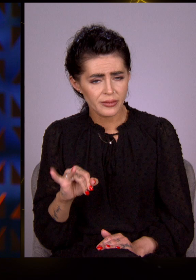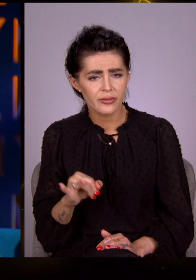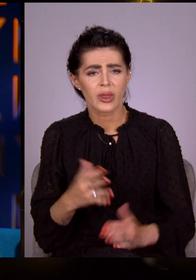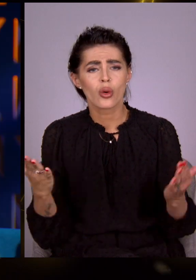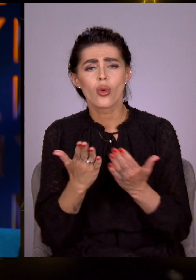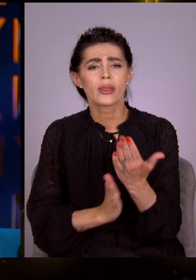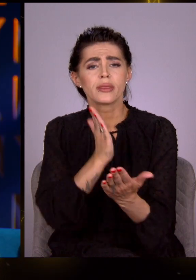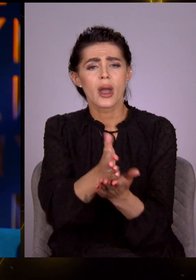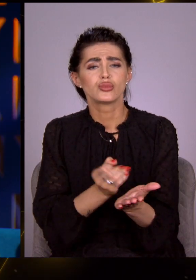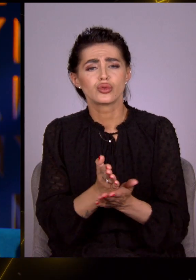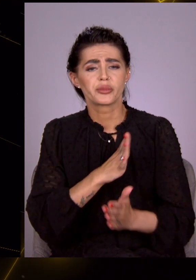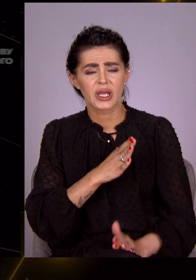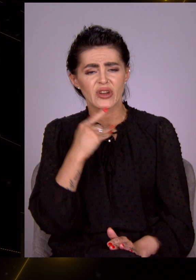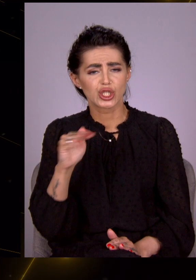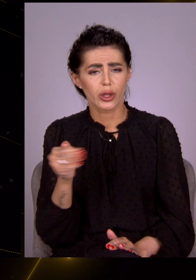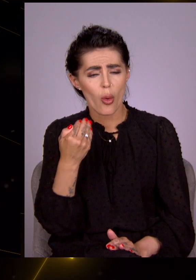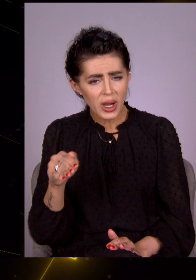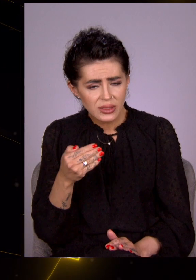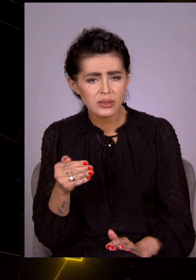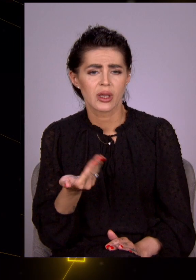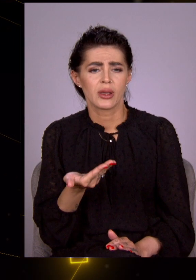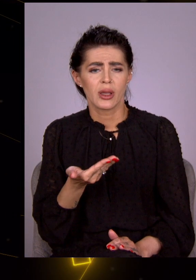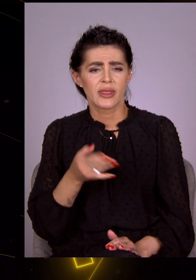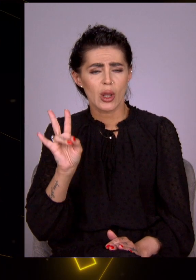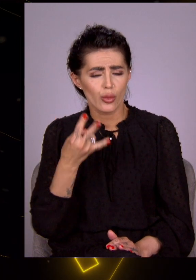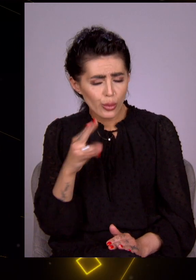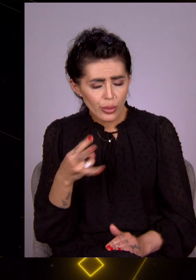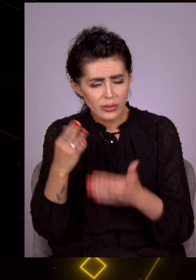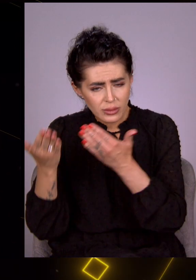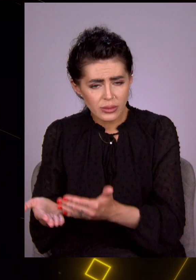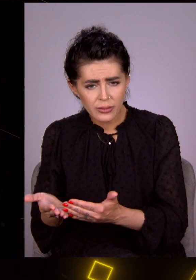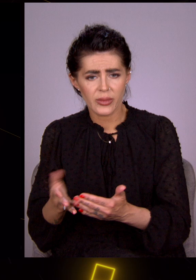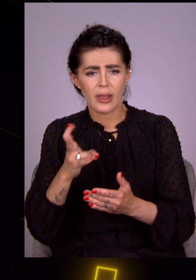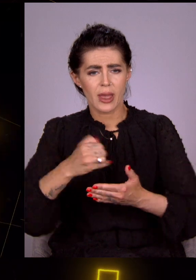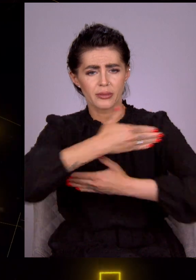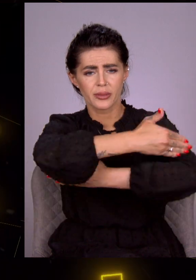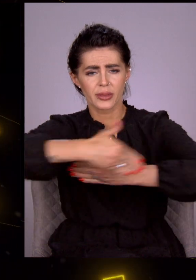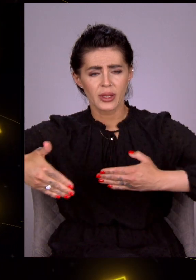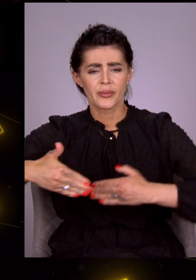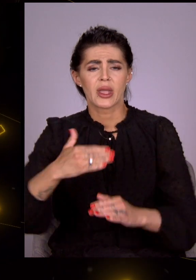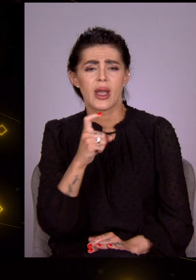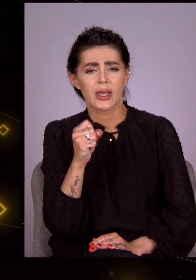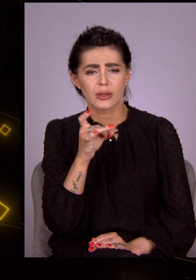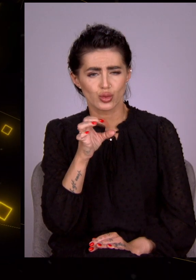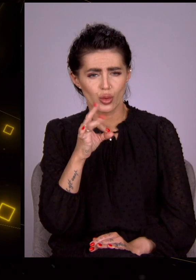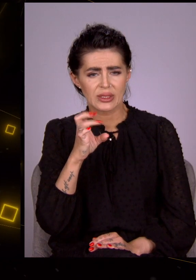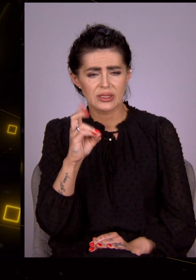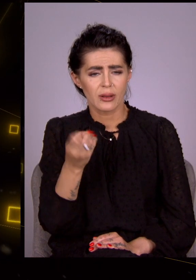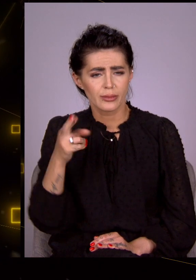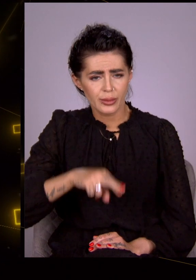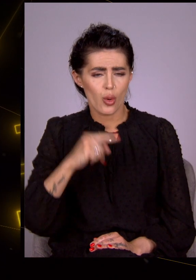службу? Житомирська область, потім Миколаївська, навіть на межі Херсонської, Миколаївської